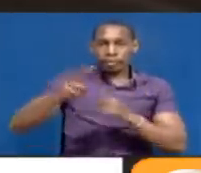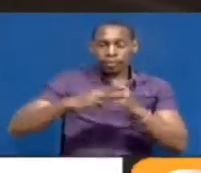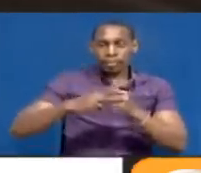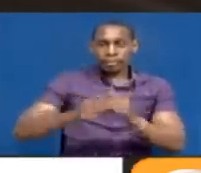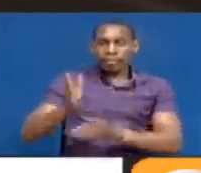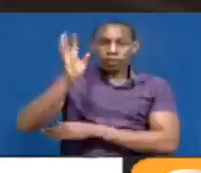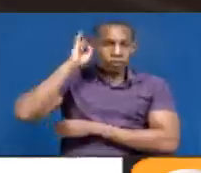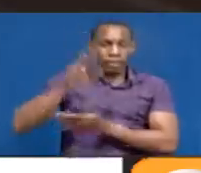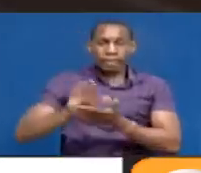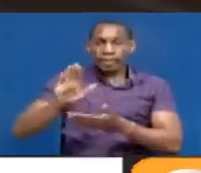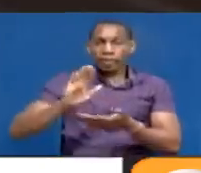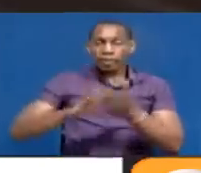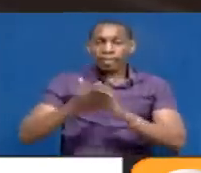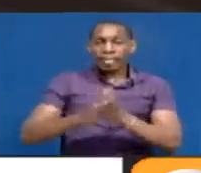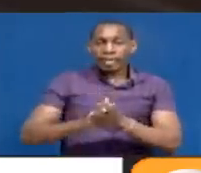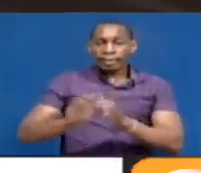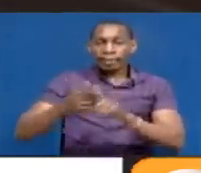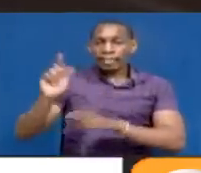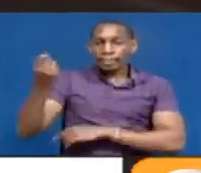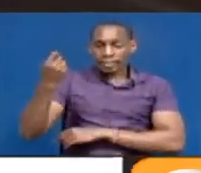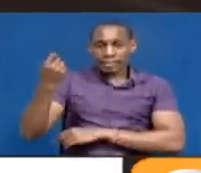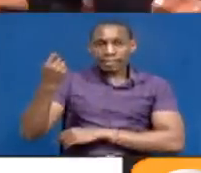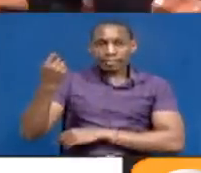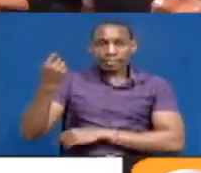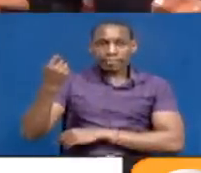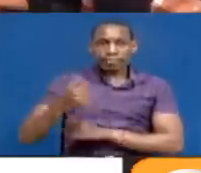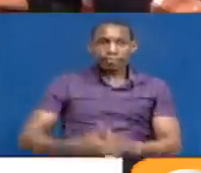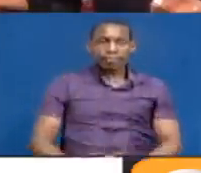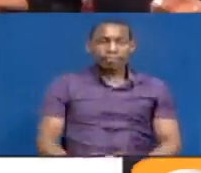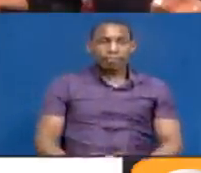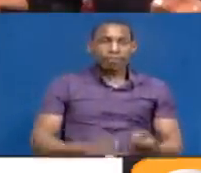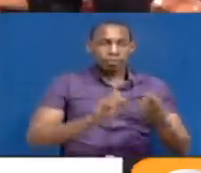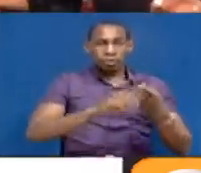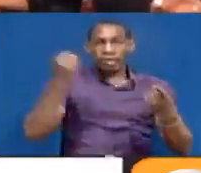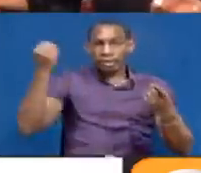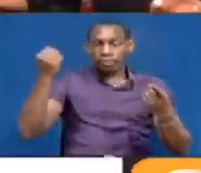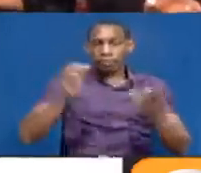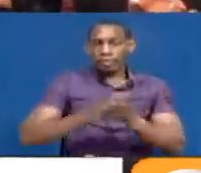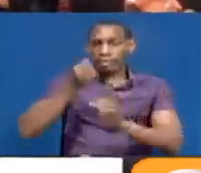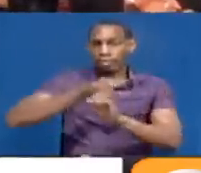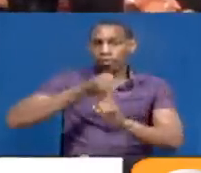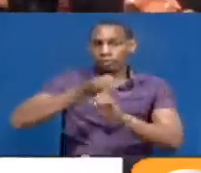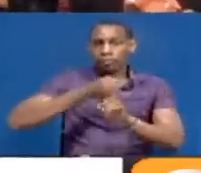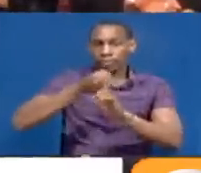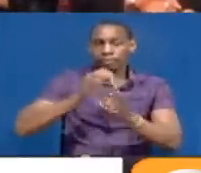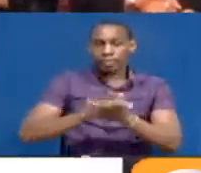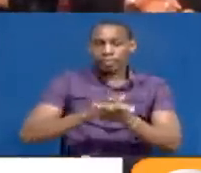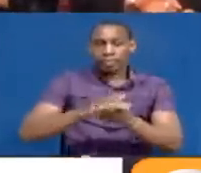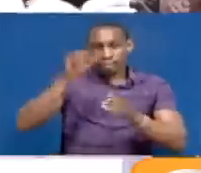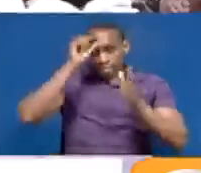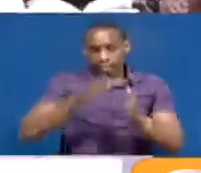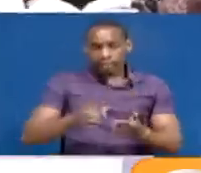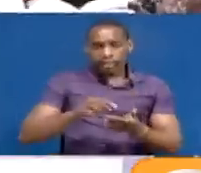ndio president wetu wa kwanza kutoka Jamhuri ya Kenya. Mbali na siasa za kumpigia debe mgombea wa